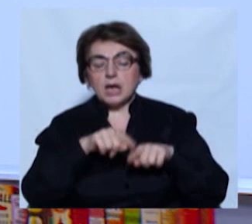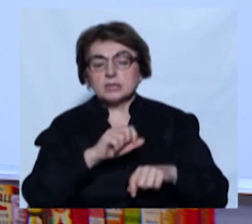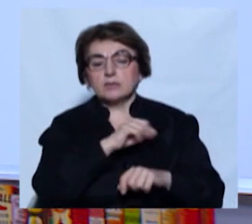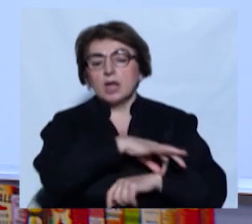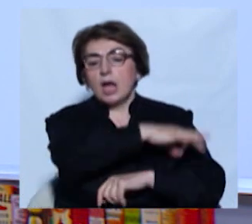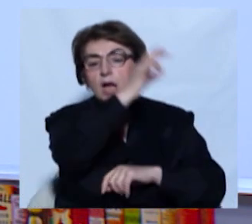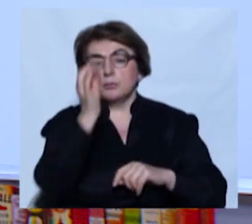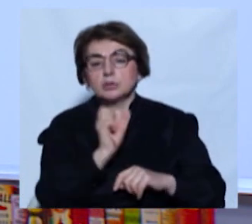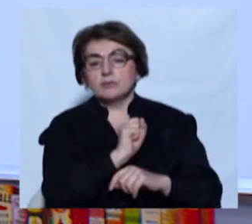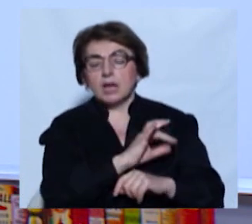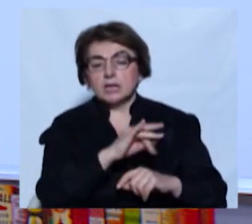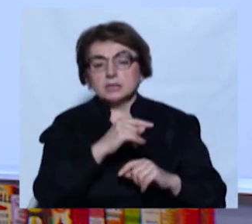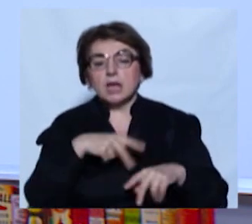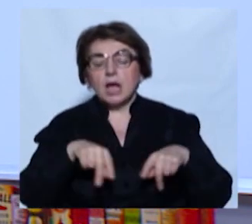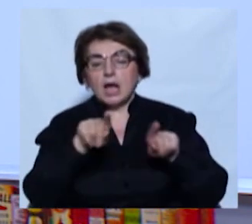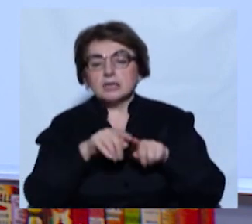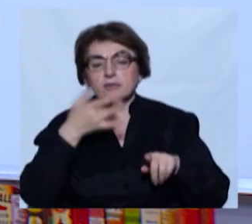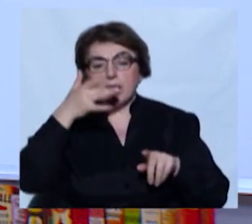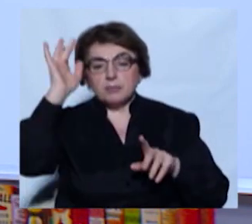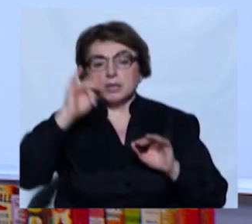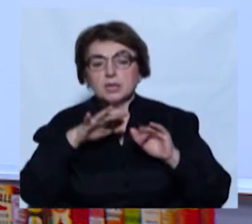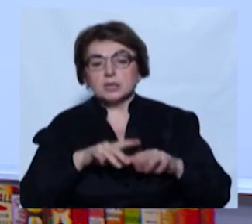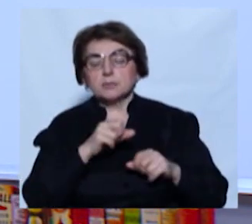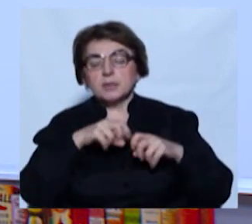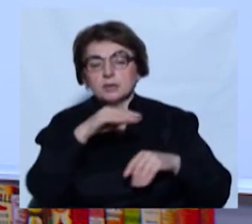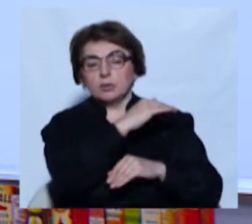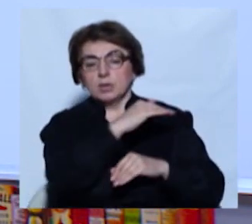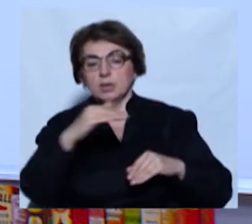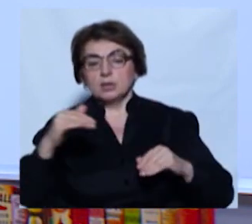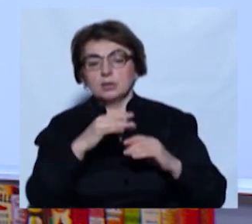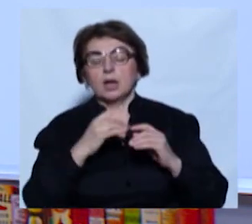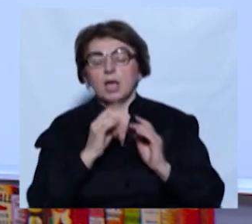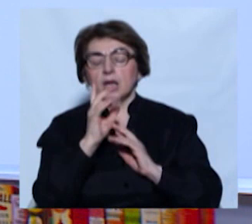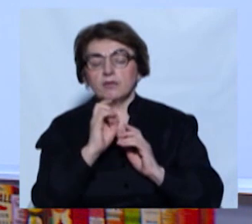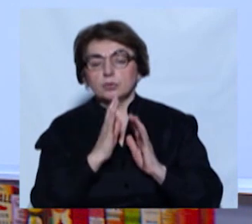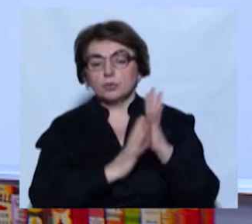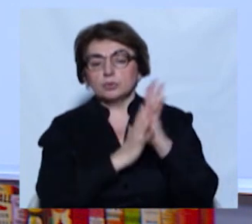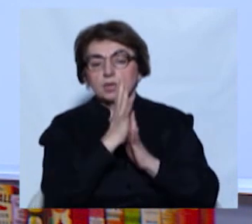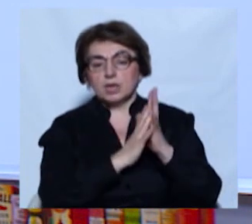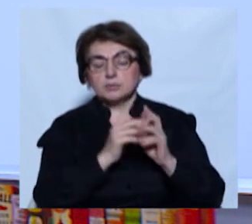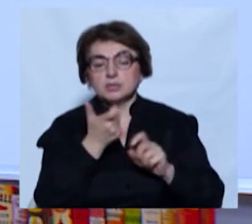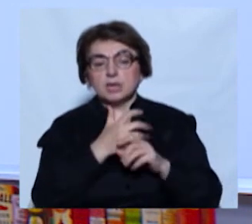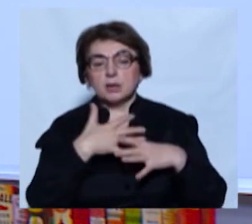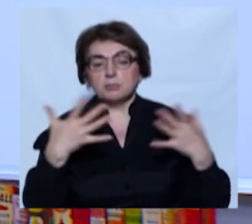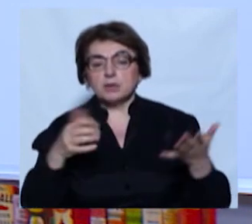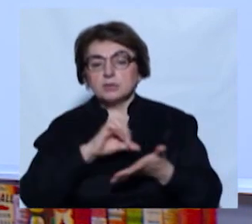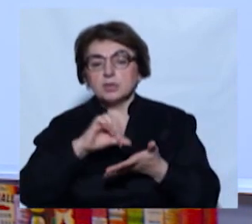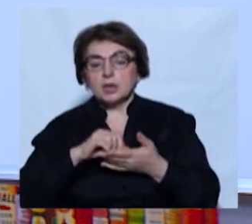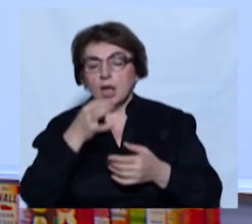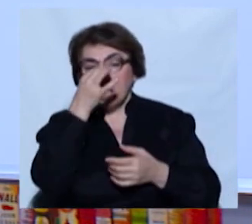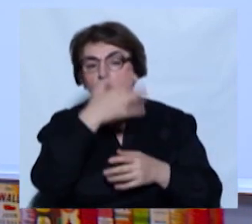ლათინურ ამერიკის ტერიტორიაზე მდებარე ტენიან ეკვატორულ ტყეებს. ძალიან დიდი წვლილი შეიტანა